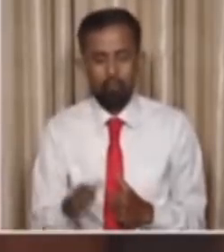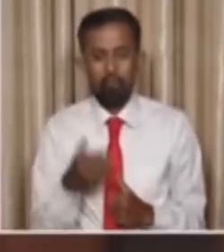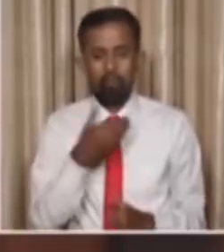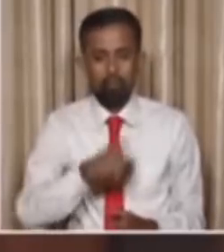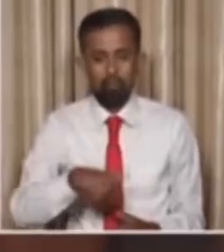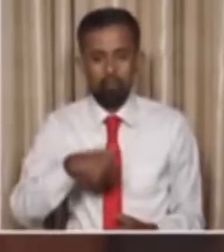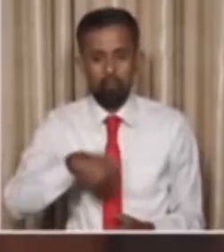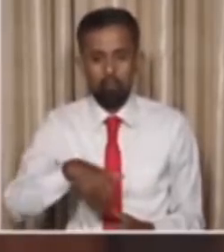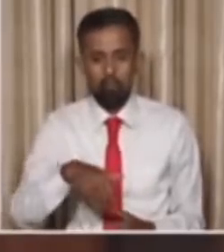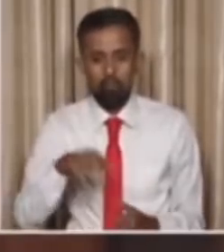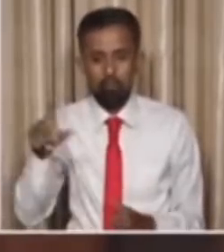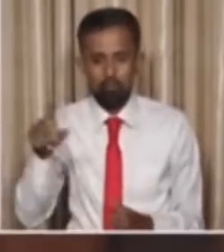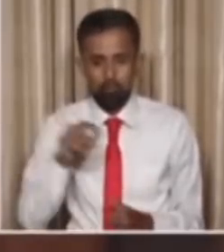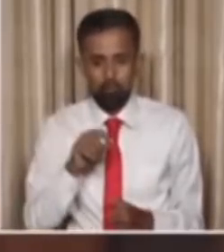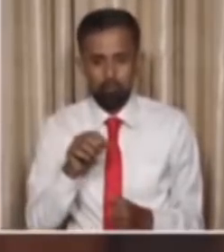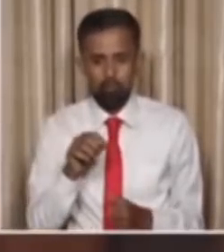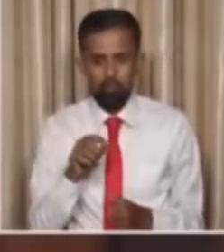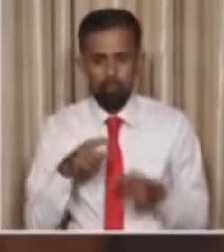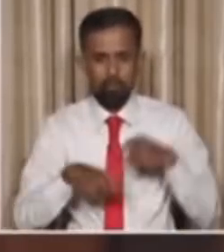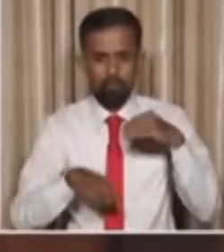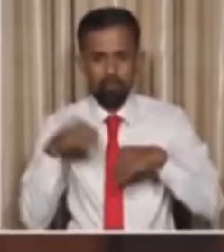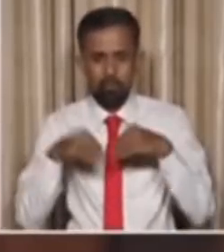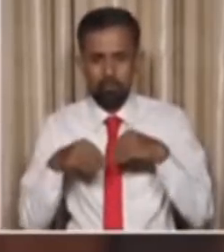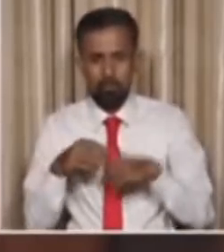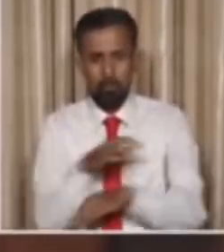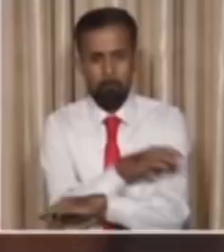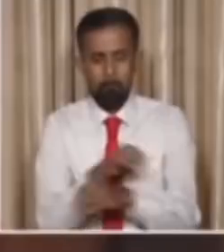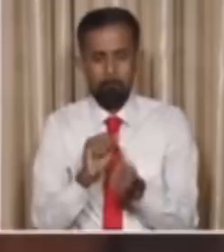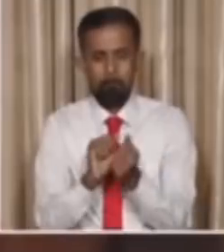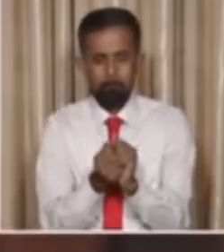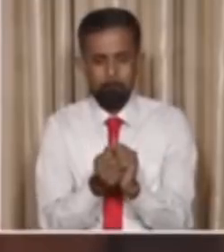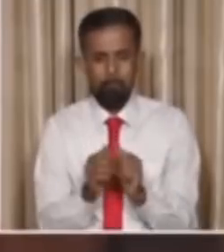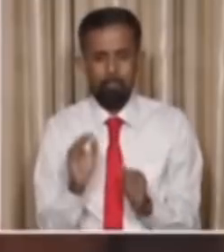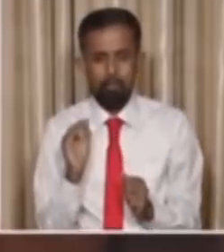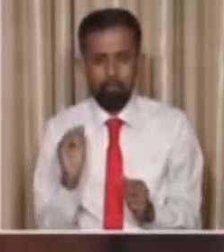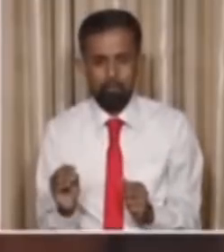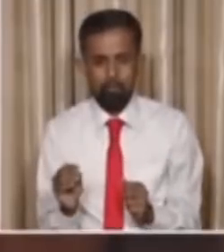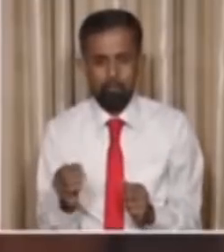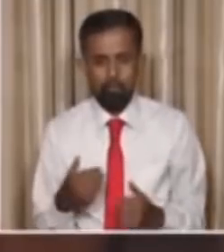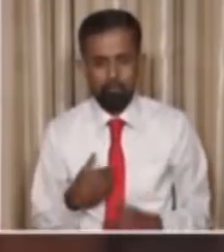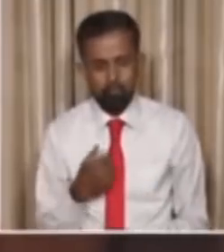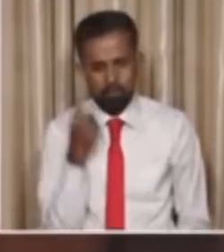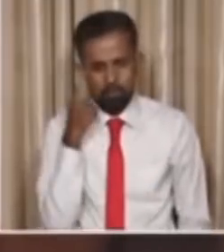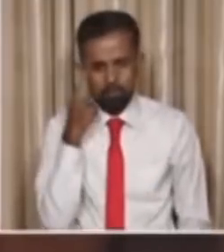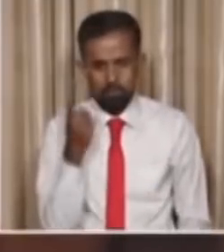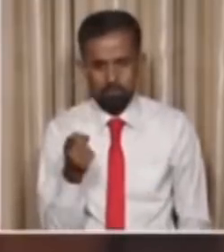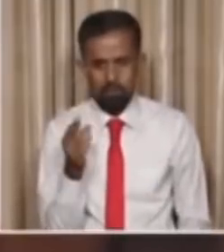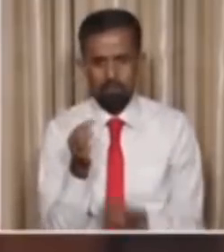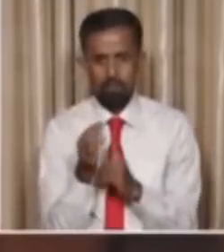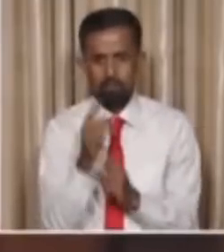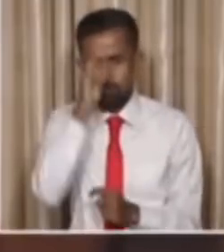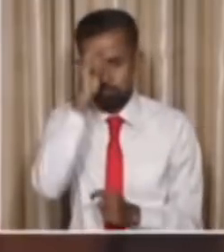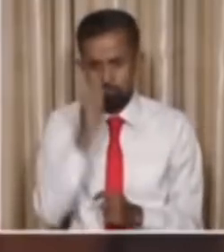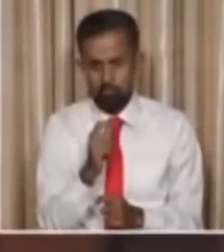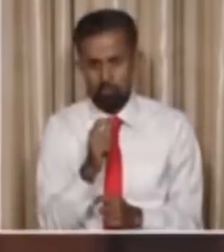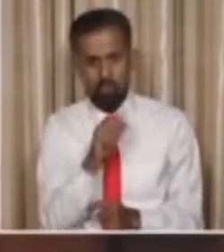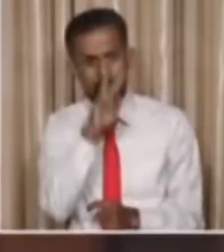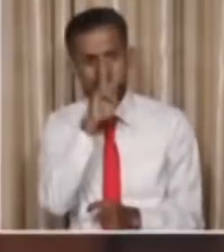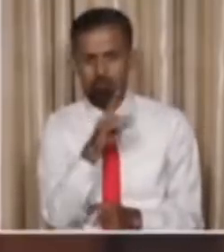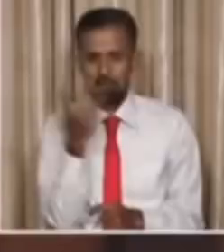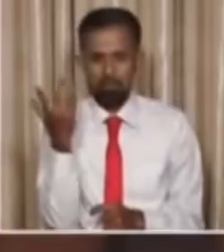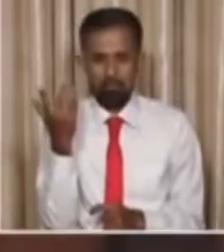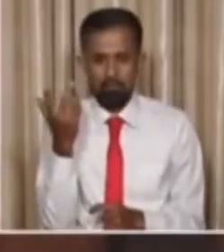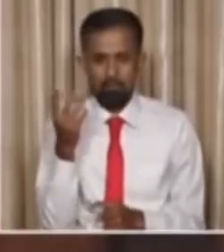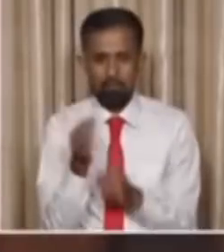එකේ මේ තේරෙන විදිහ මේ ඡන්ද ක්‍රමය හදන්න ඕනේ. එහෙම හදනවා නම් මේක ගැන මම නම් හිතන්නේ ජනාධිපතිතුමා කෙරෙහි වැඩි විශ්වාසයක් නැහැ.